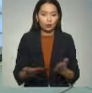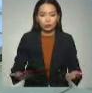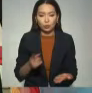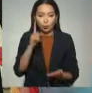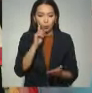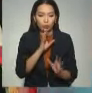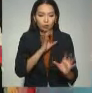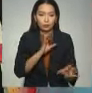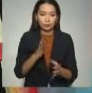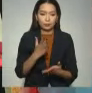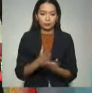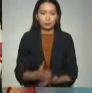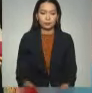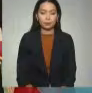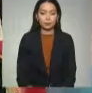новоселы.